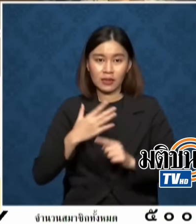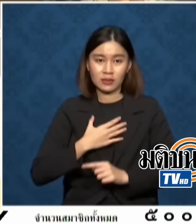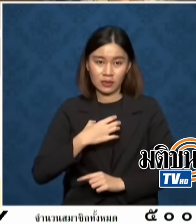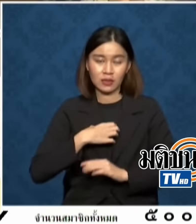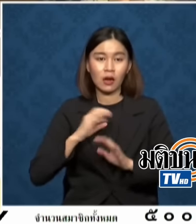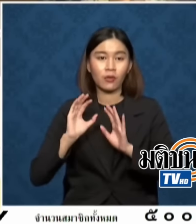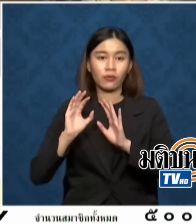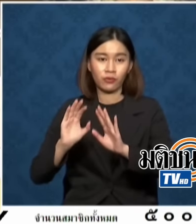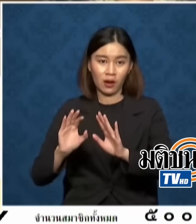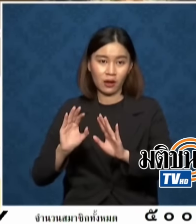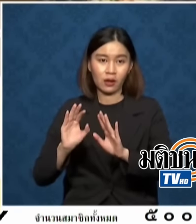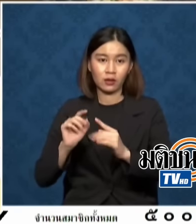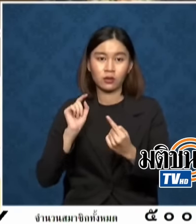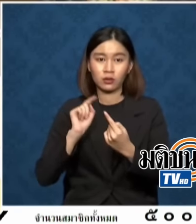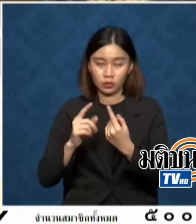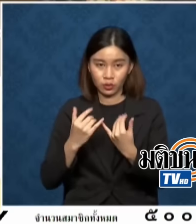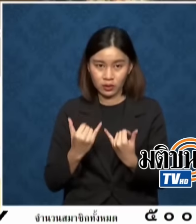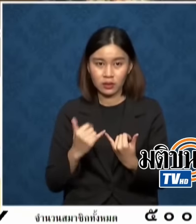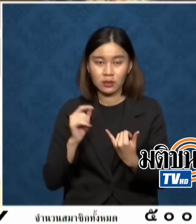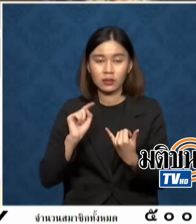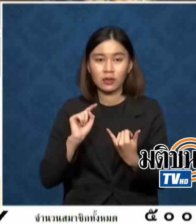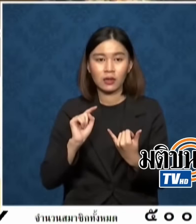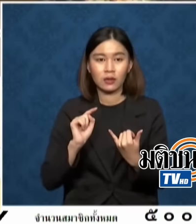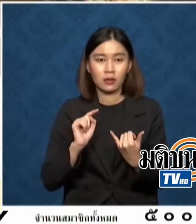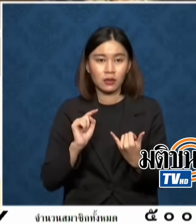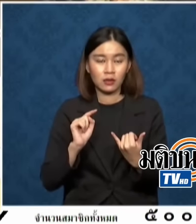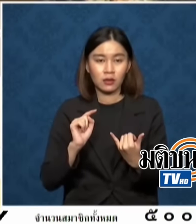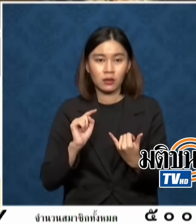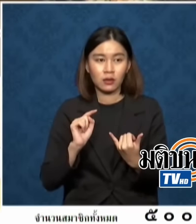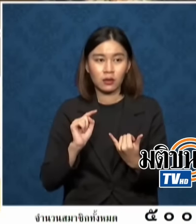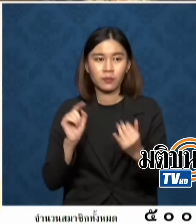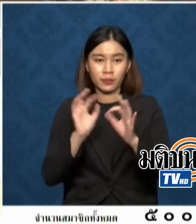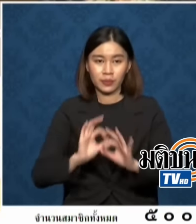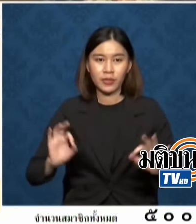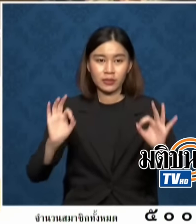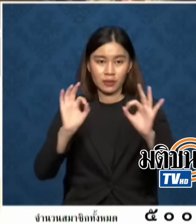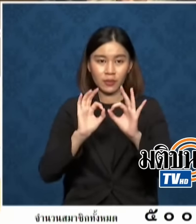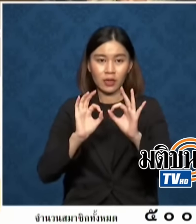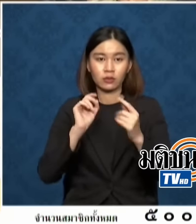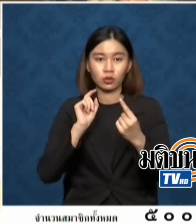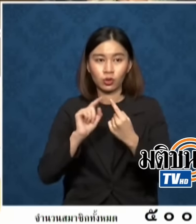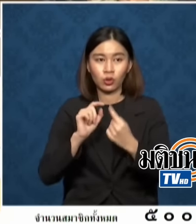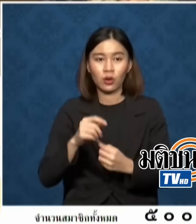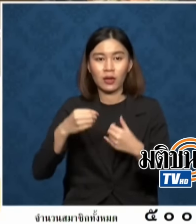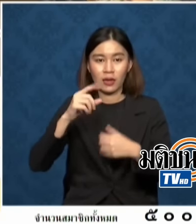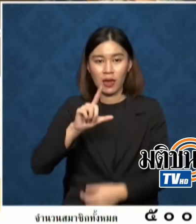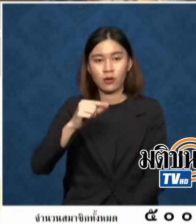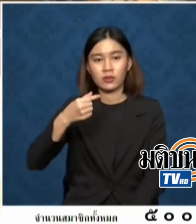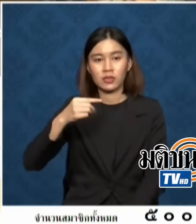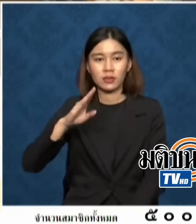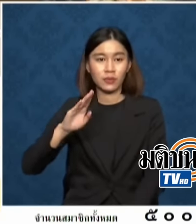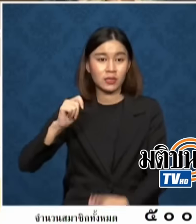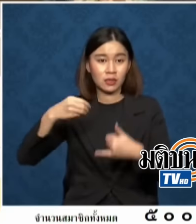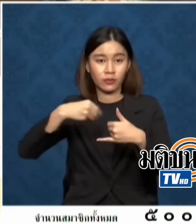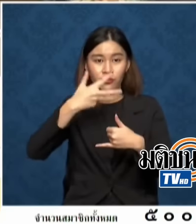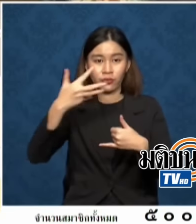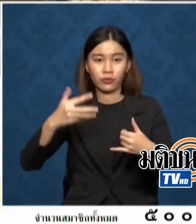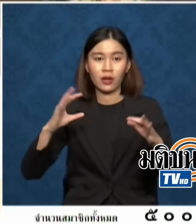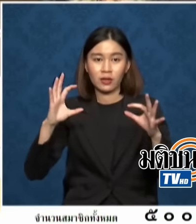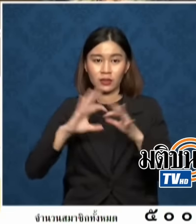จะฝากประเด็นนี้ไว้เป็นประเด็นสำคัญว่าป ประเด็นของ LGBT สัมพัน